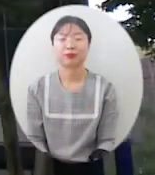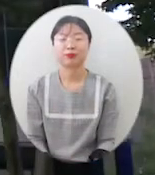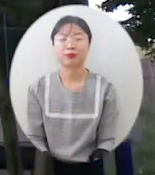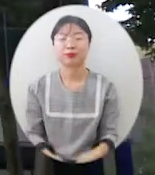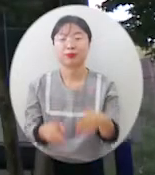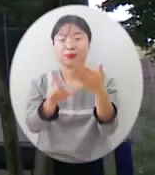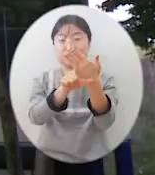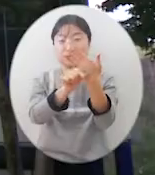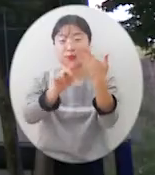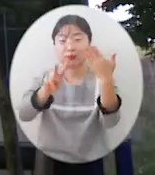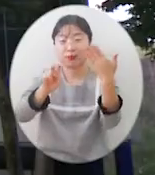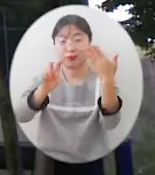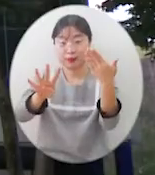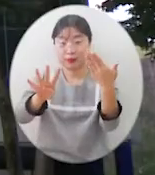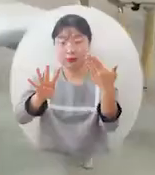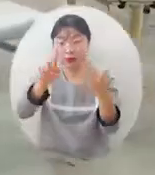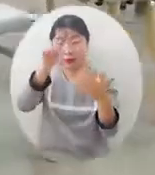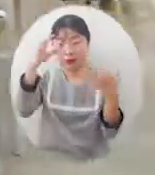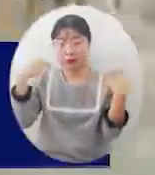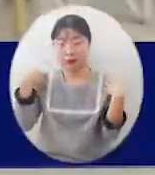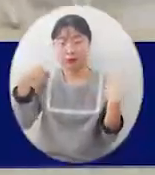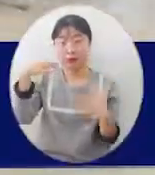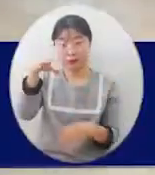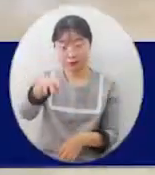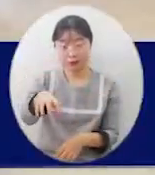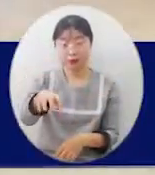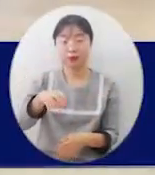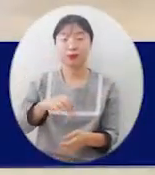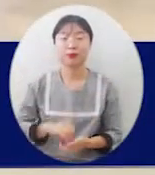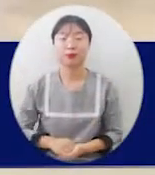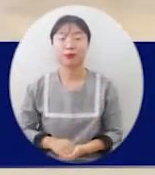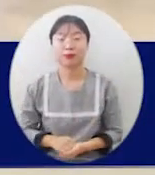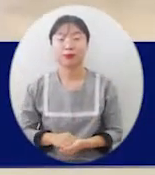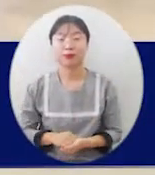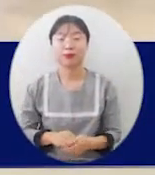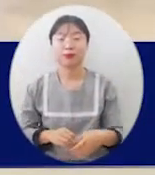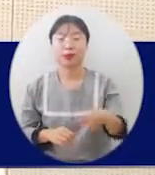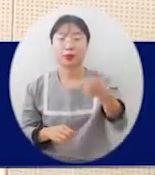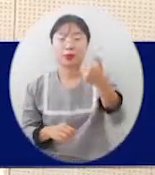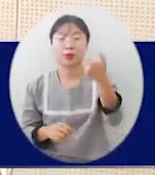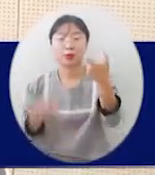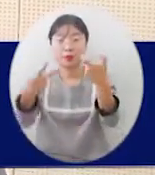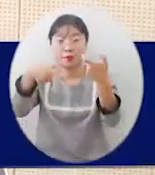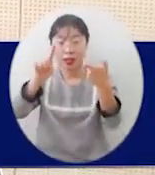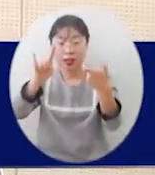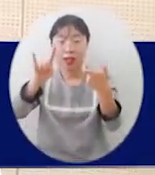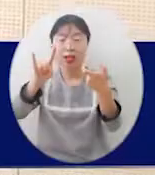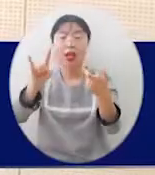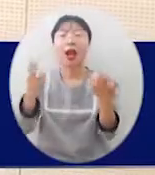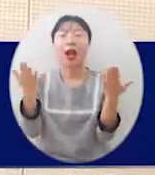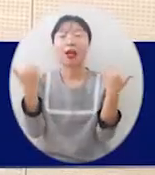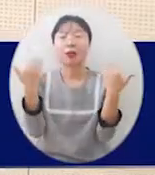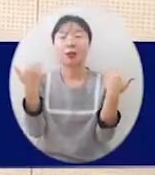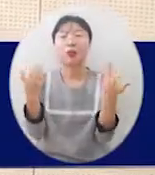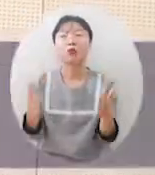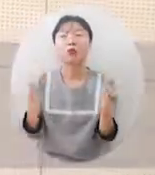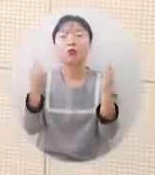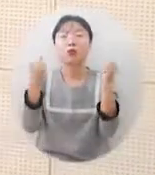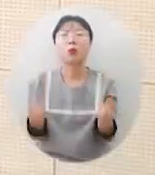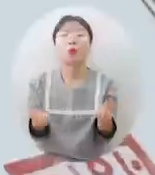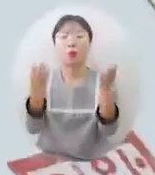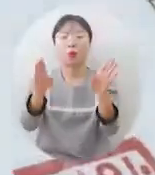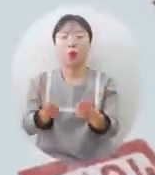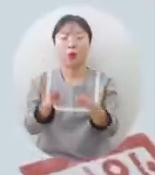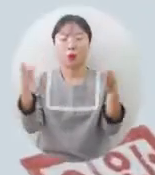9월 24일 시청 제1별관 평생학습관에서 5060 위풍당당 신중년학교 수료식이